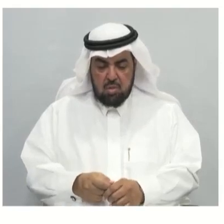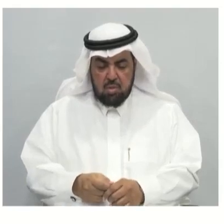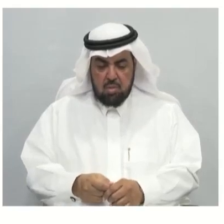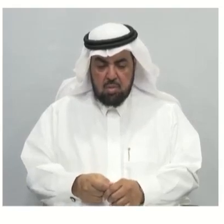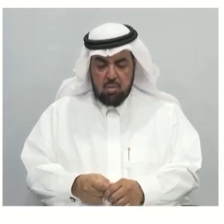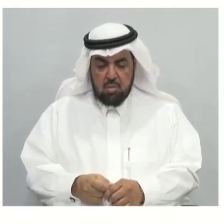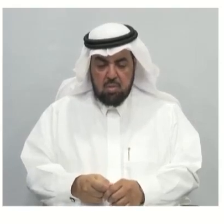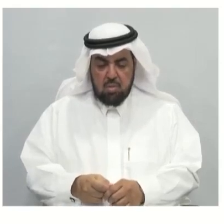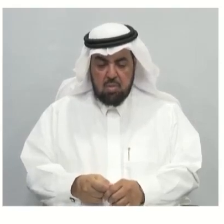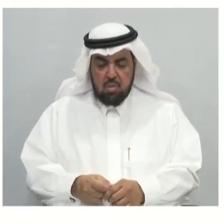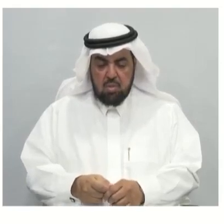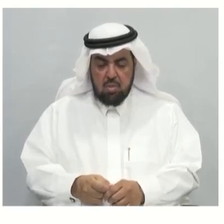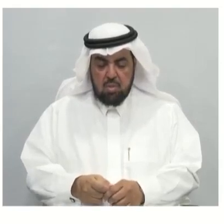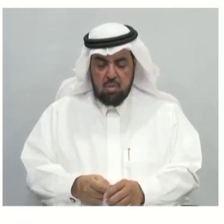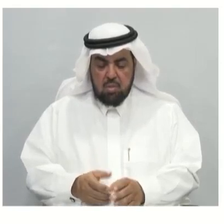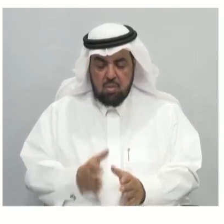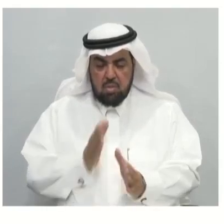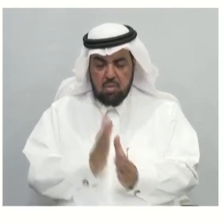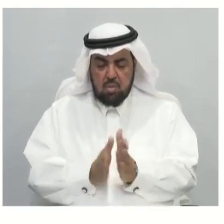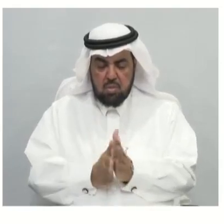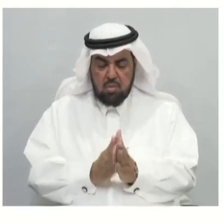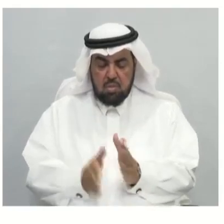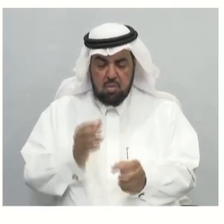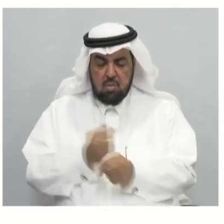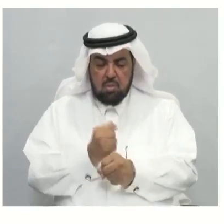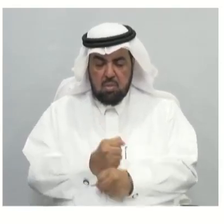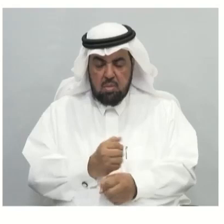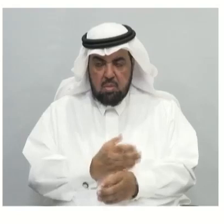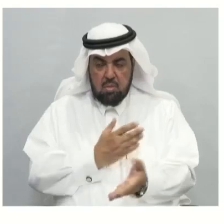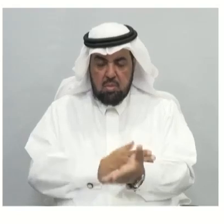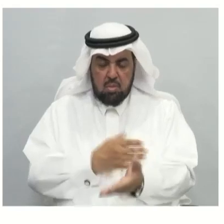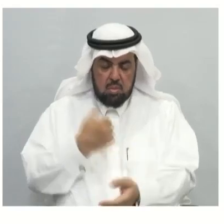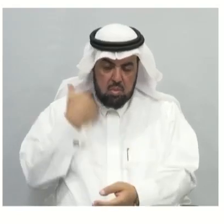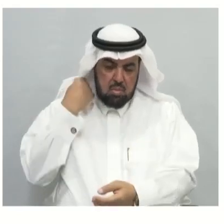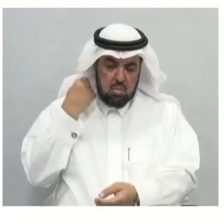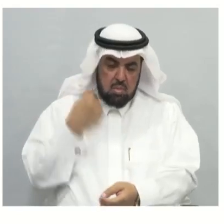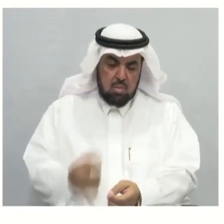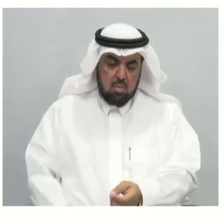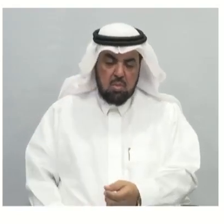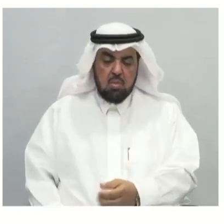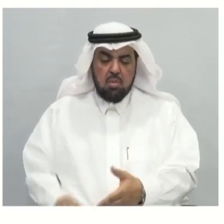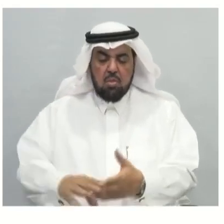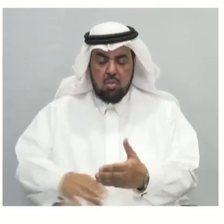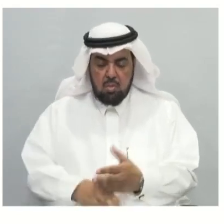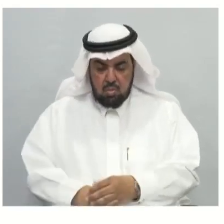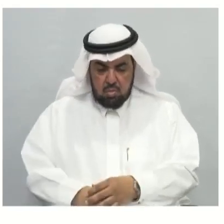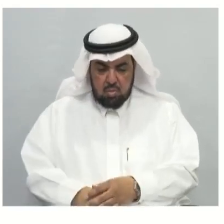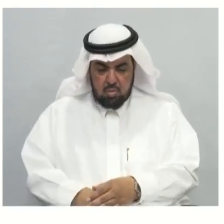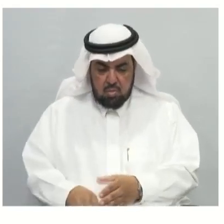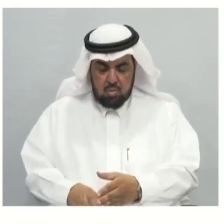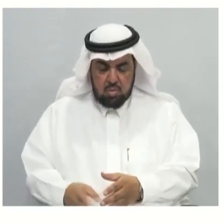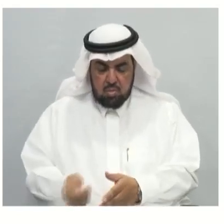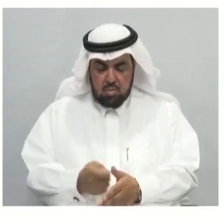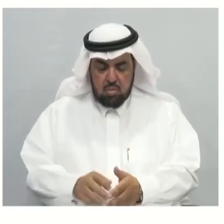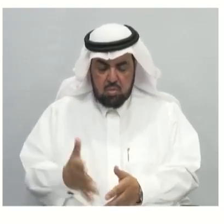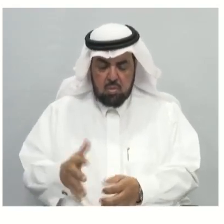الغائب تنسيق مستندات الاعمال هنالك اساسيات لتنسيق مستندات الاعمال اولاها استخدام الخطوط